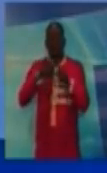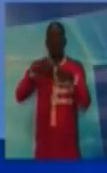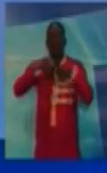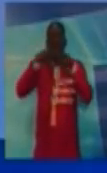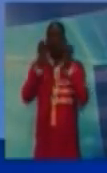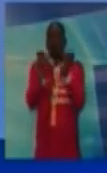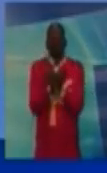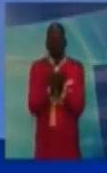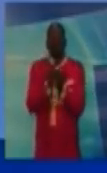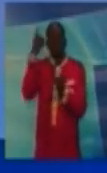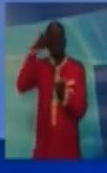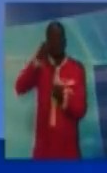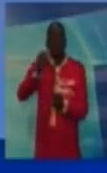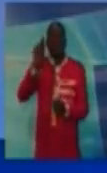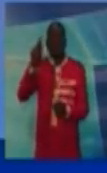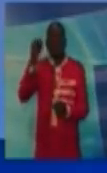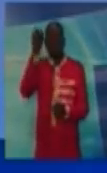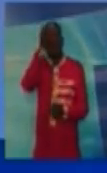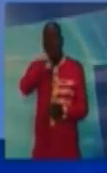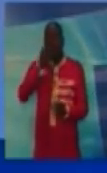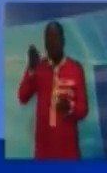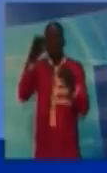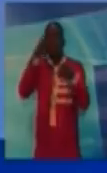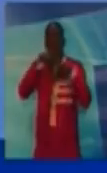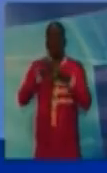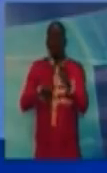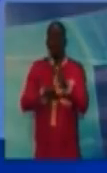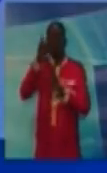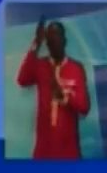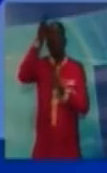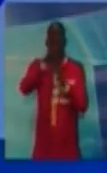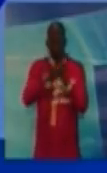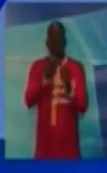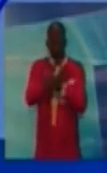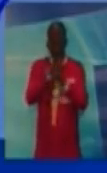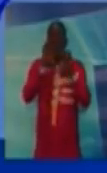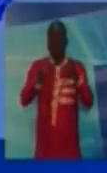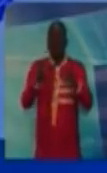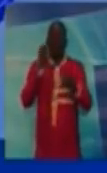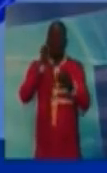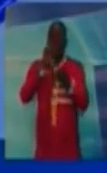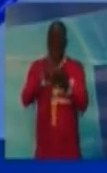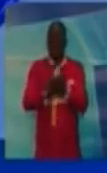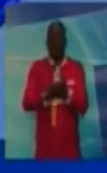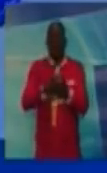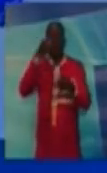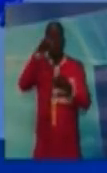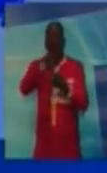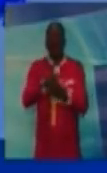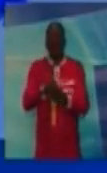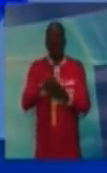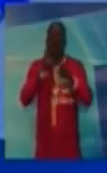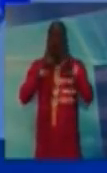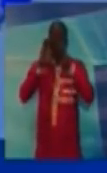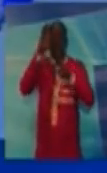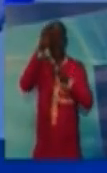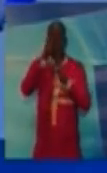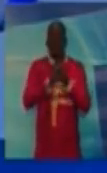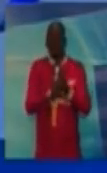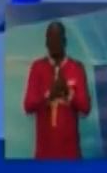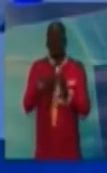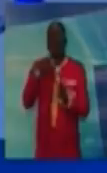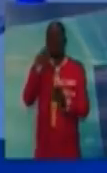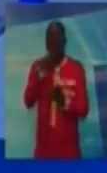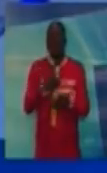la digitalisation de l'Afrique, impact et développement de l'entrepreneuriat féminin sera au cœur des communications